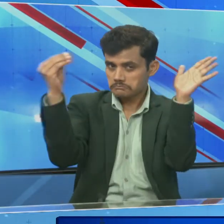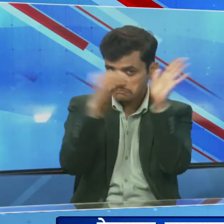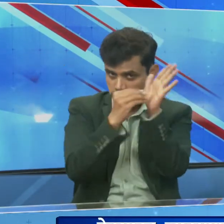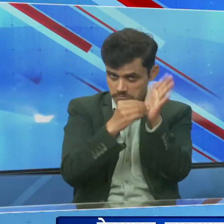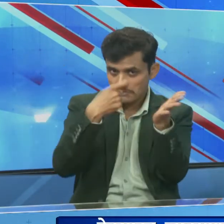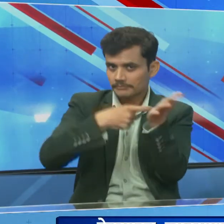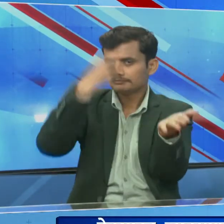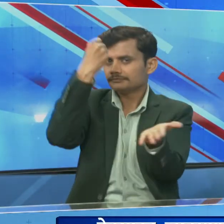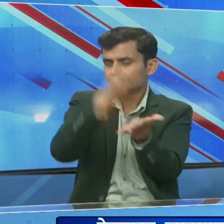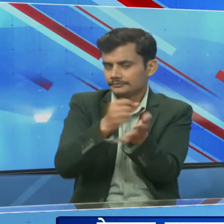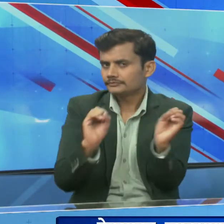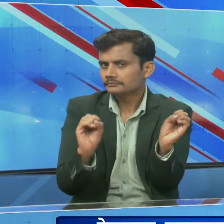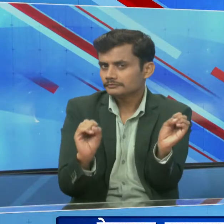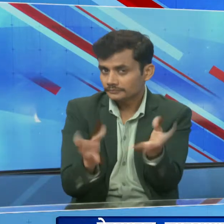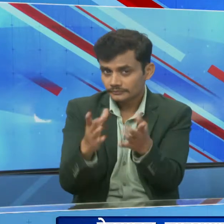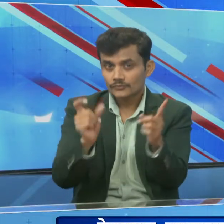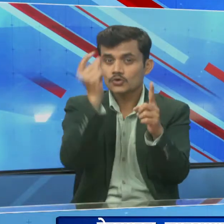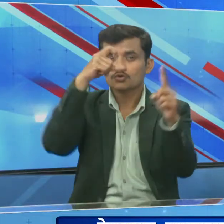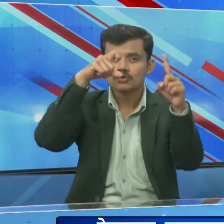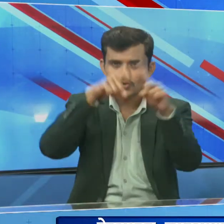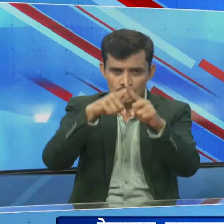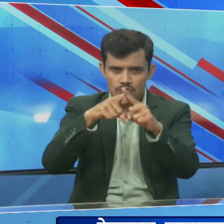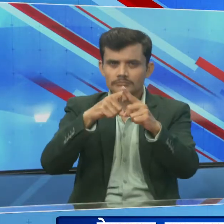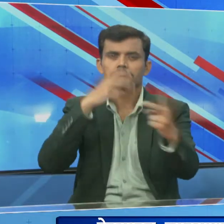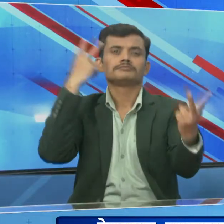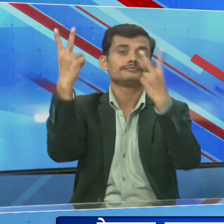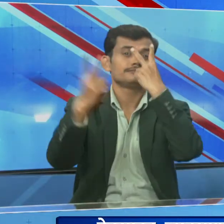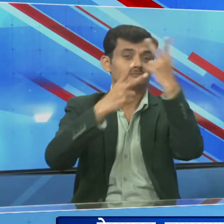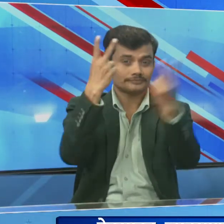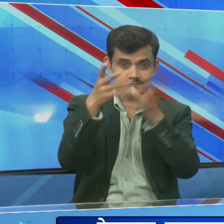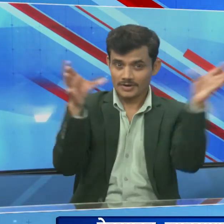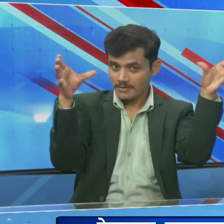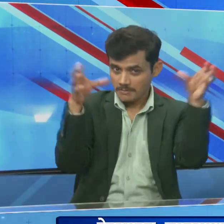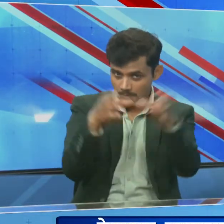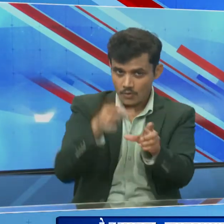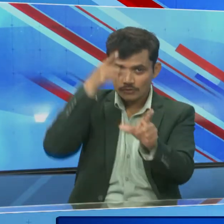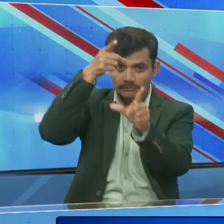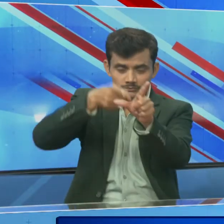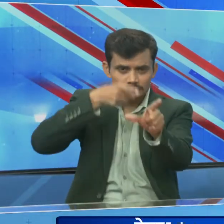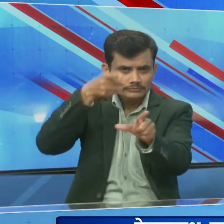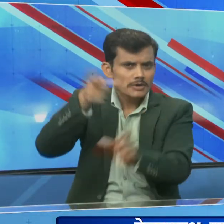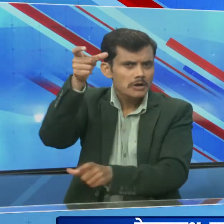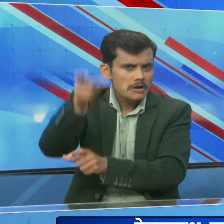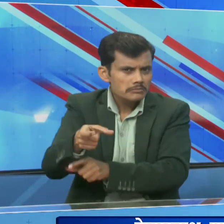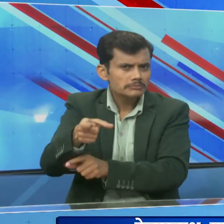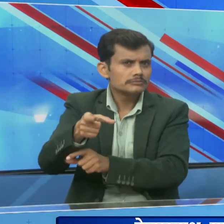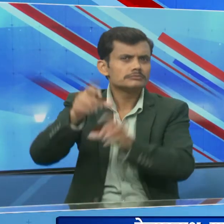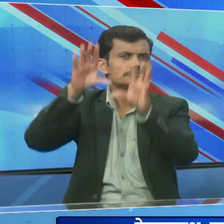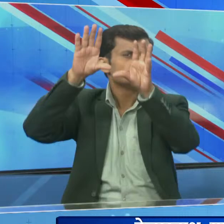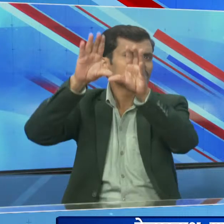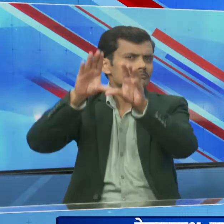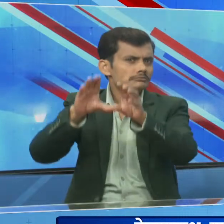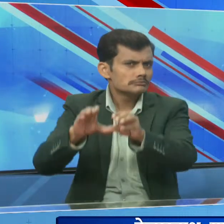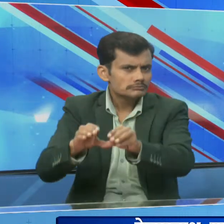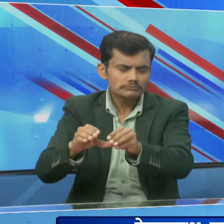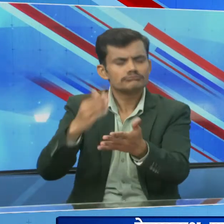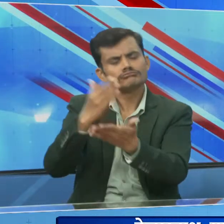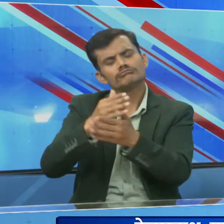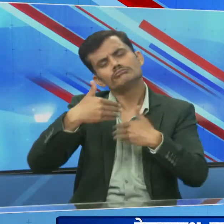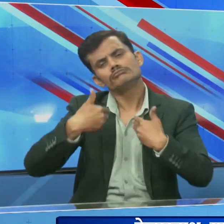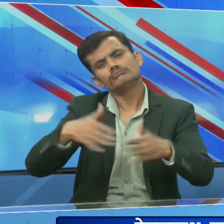है। उत्तराखंड पर्यटन विकास परिषद द्वारा इस साल भी यात्रियों की संख्या को सीमित करने की कोई भी व्यवस्था नहीं की गई